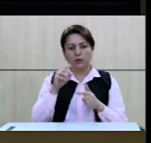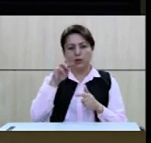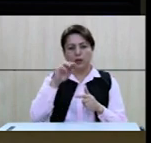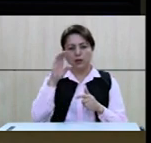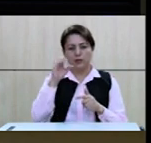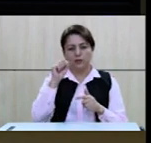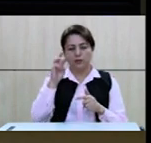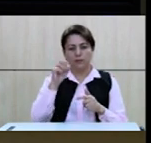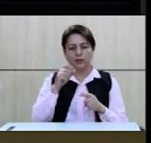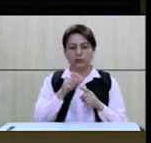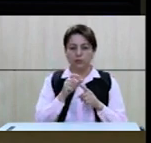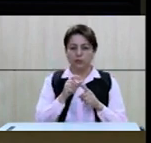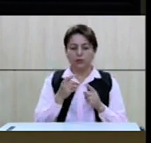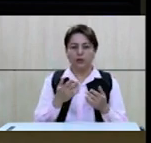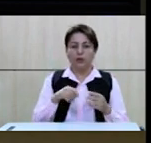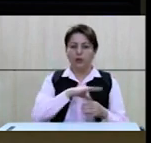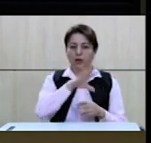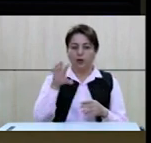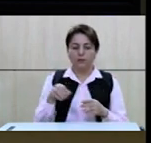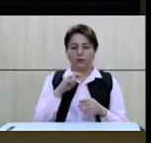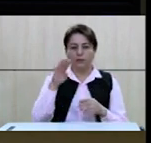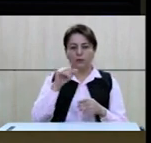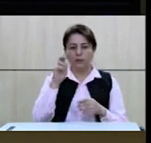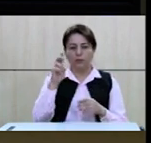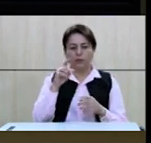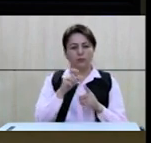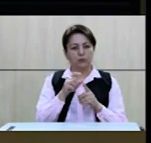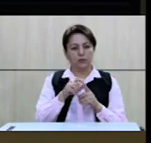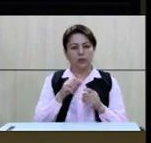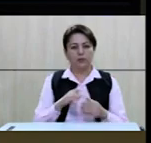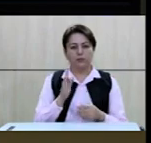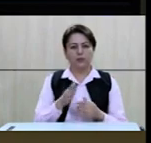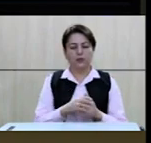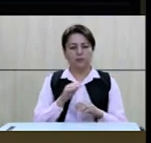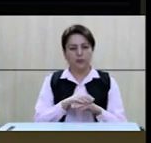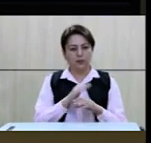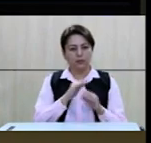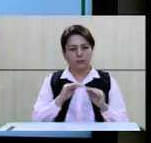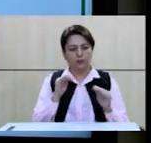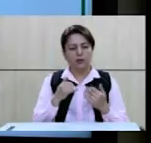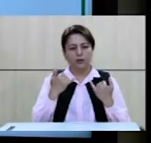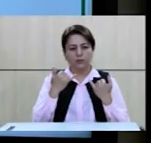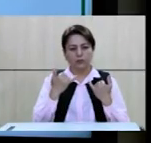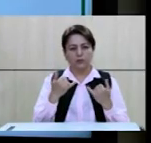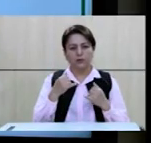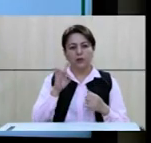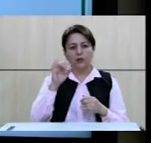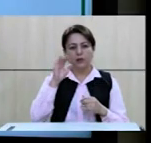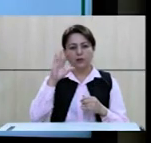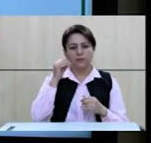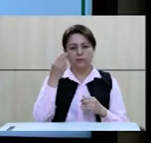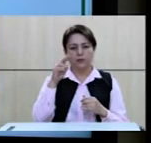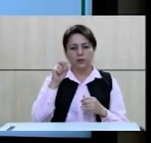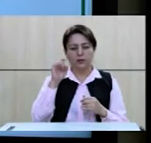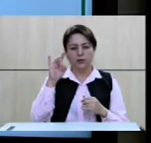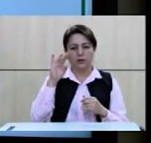Barakalla, bular barchasi tub so'zlar hisoblanadi. Demak, bugun biz siz bilan ravishlarning